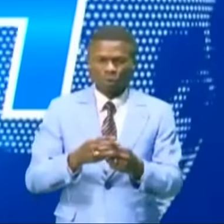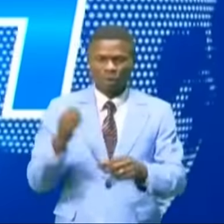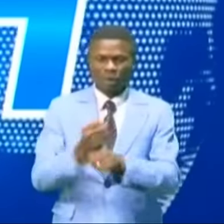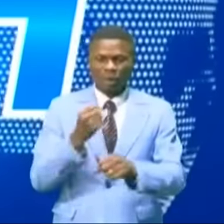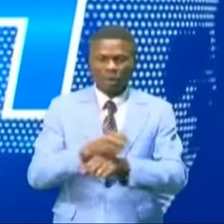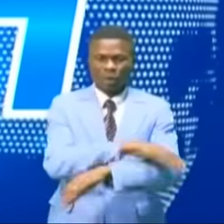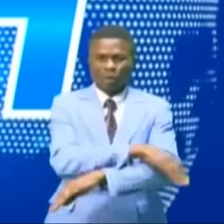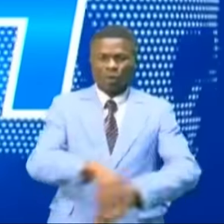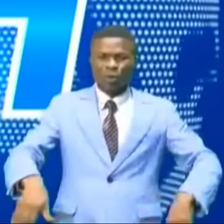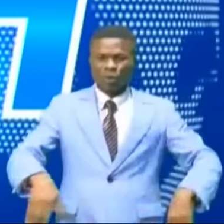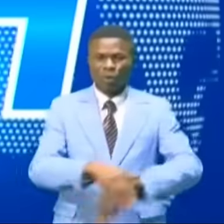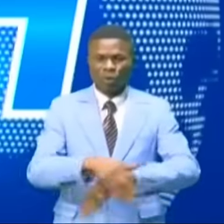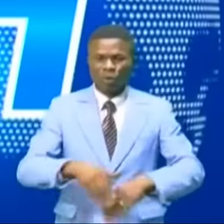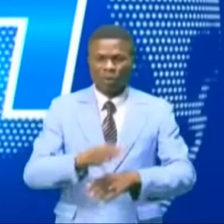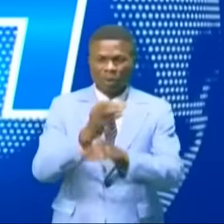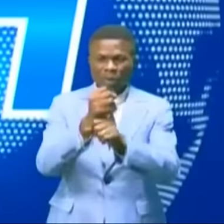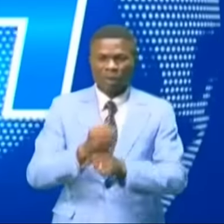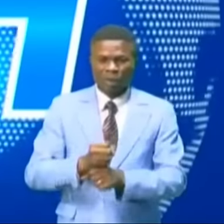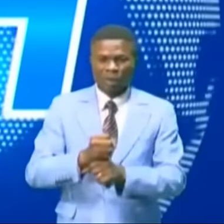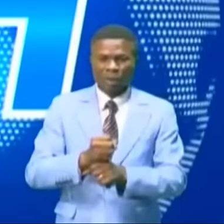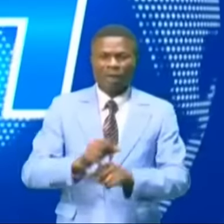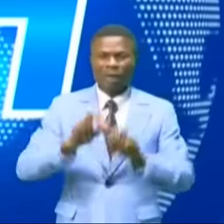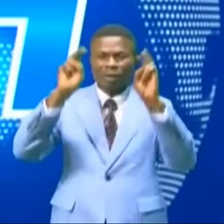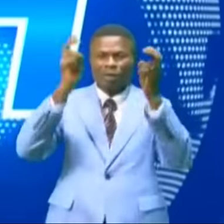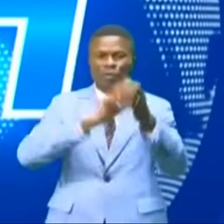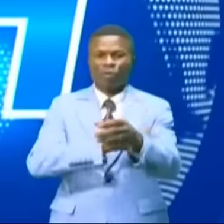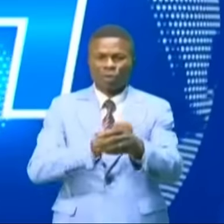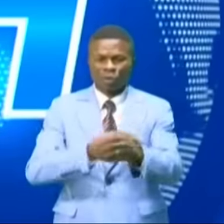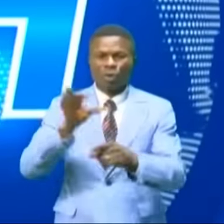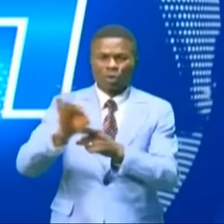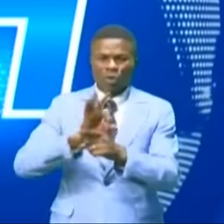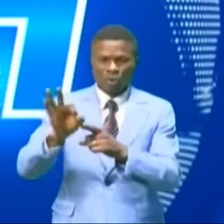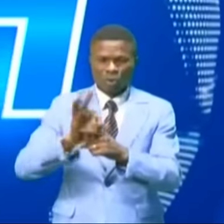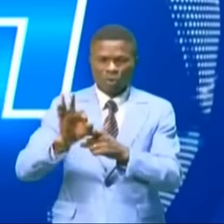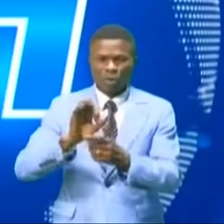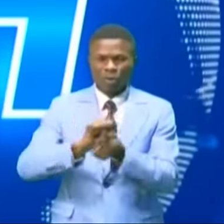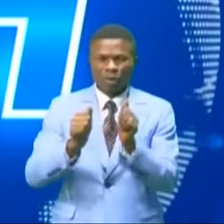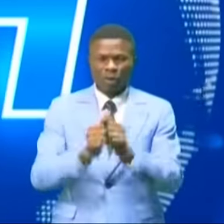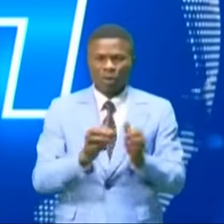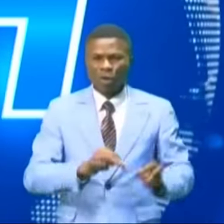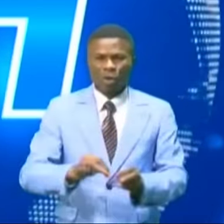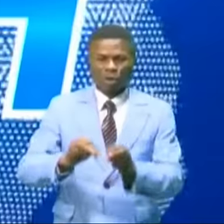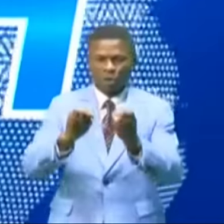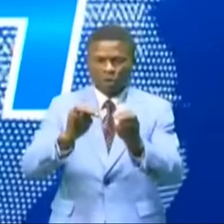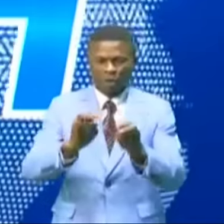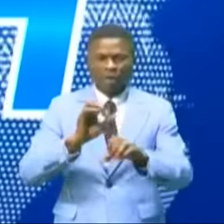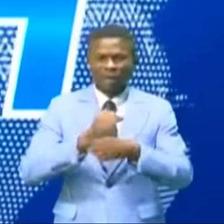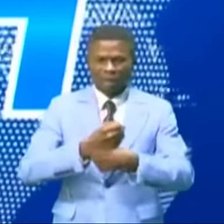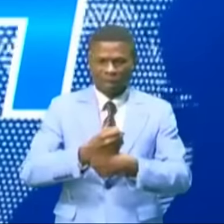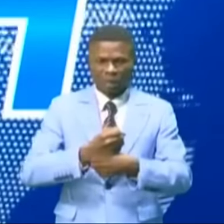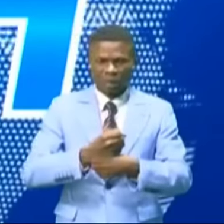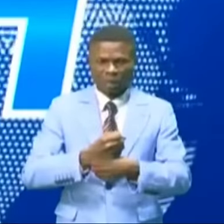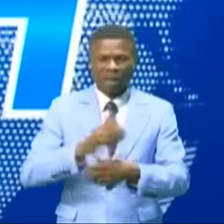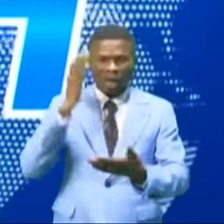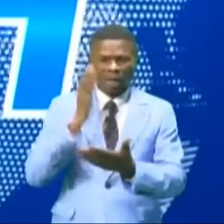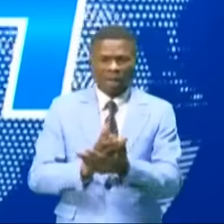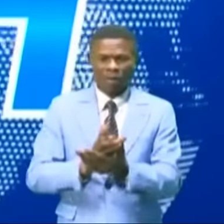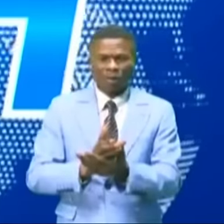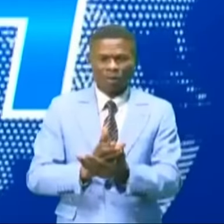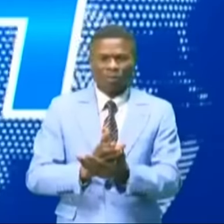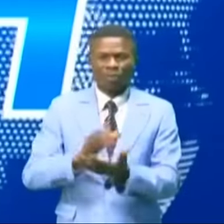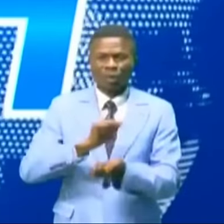poste frontalier bénéficient à Goma d'une formation sur les mécanismes qui constituent à lutter contre